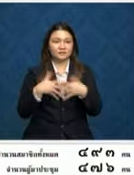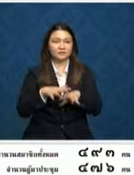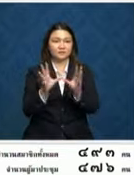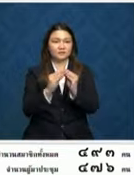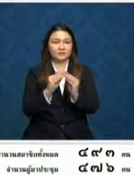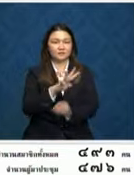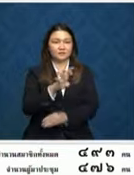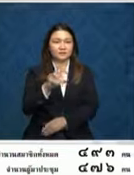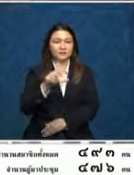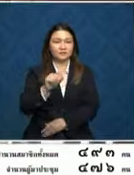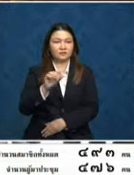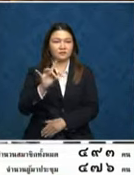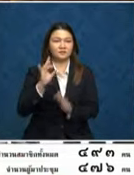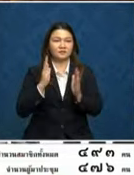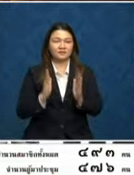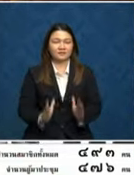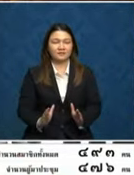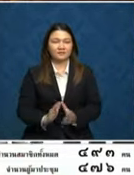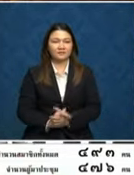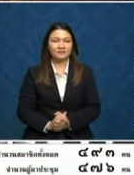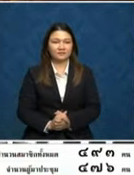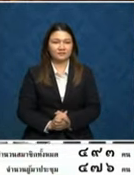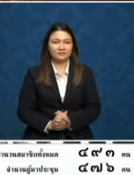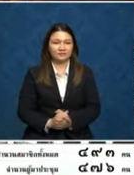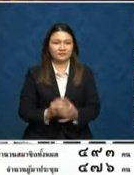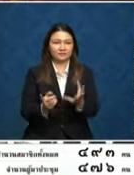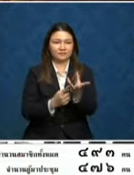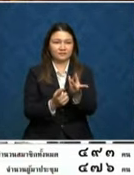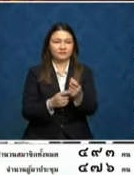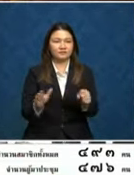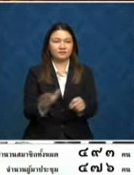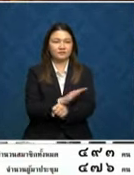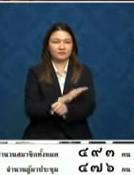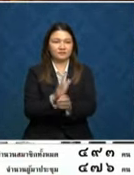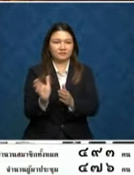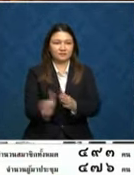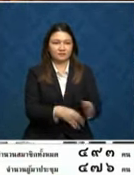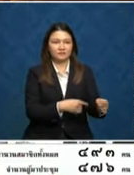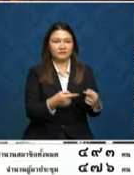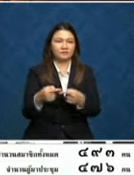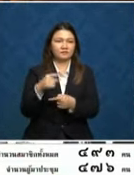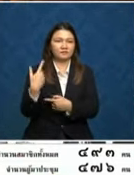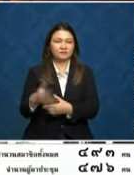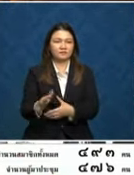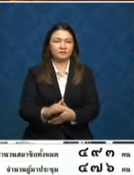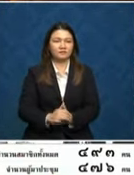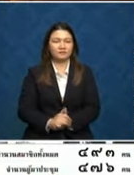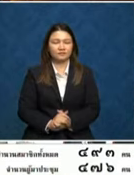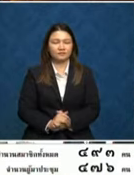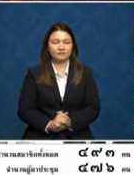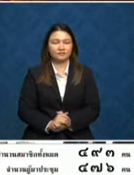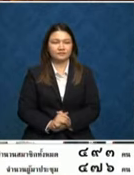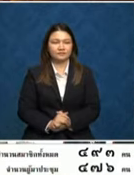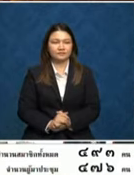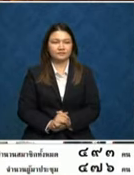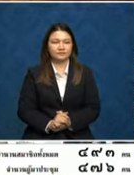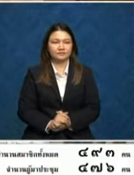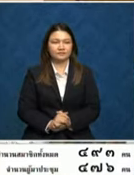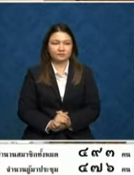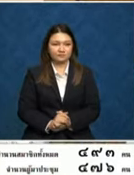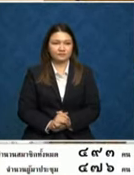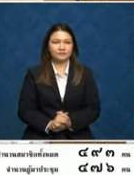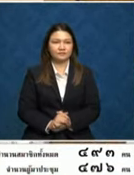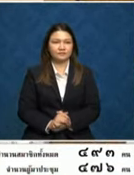428ท่านนะครับถือว่าครบวงประชุมอีกครั้งหนึ่งนะครับต่อไปก็ลงคะแนนได้เล